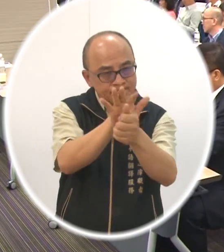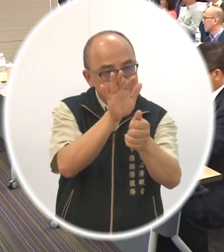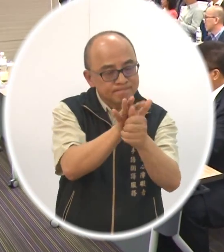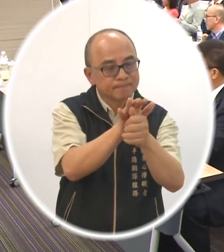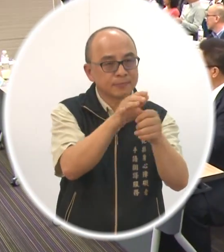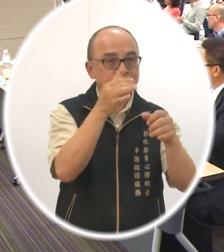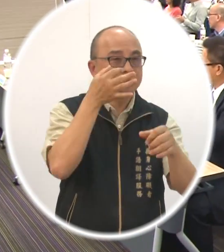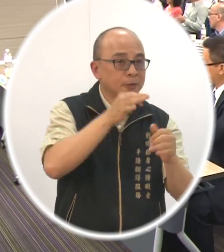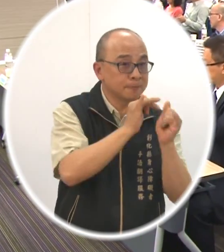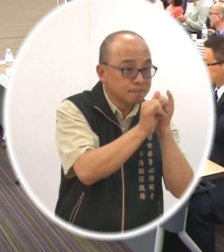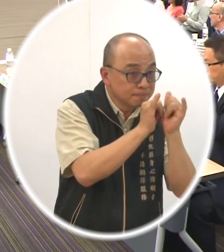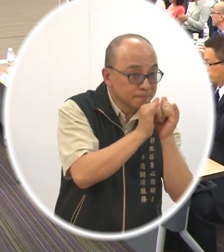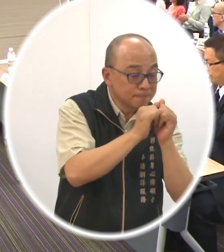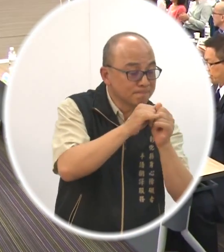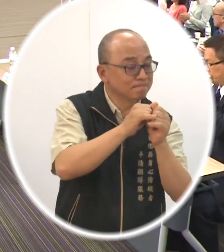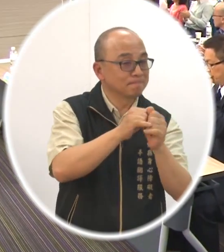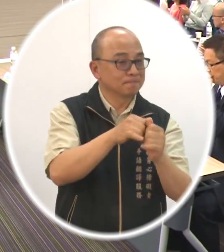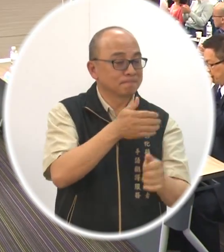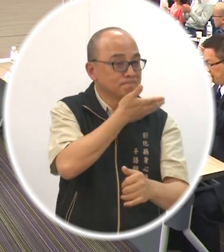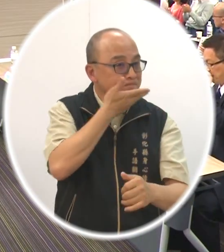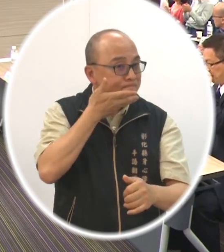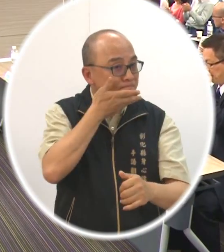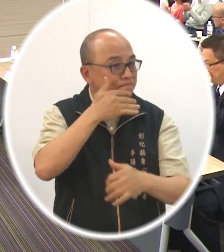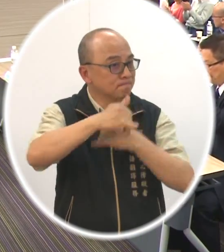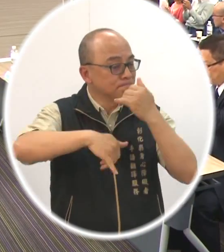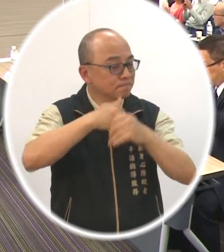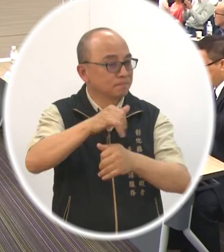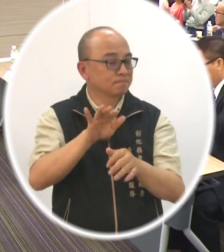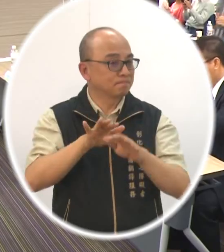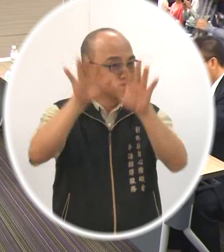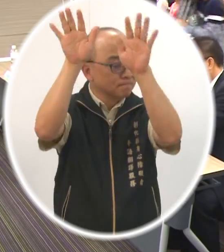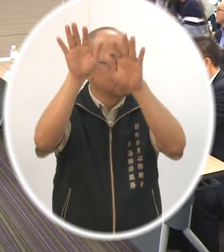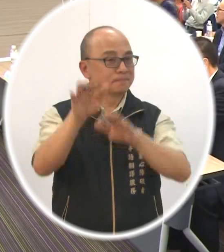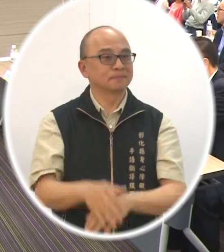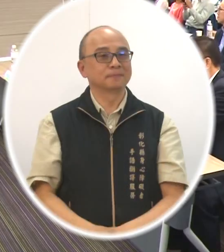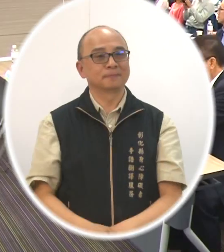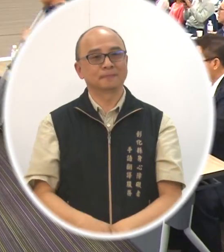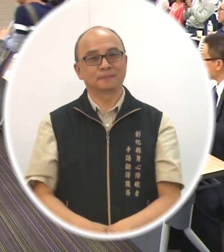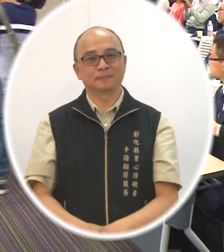增加彰化县收益。公益频道彰华语彰化采访报道。